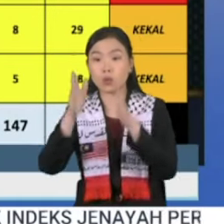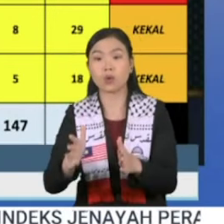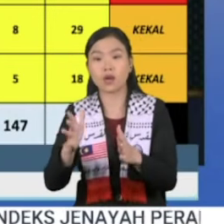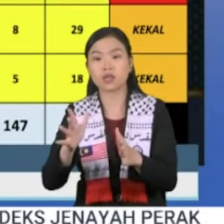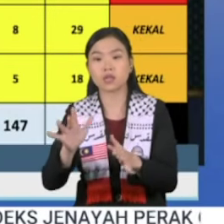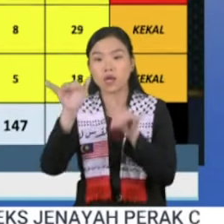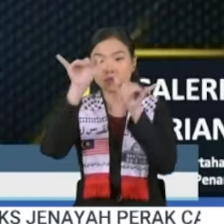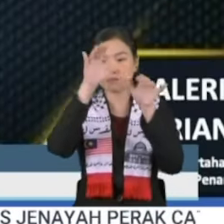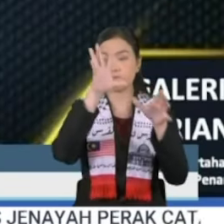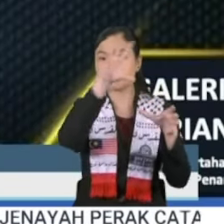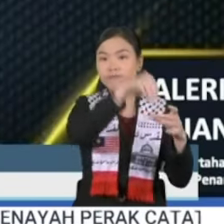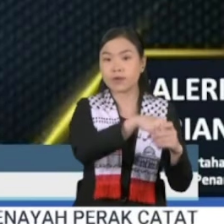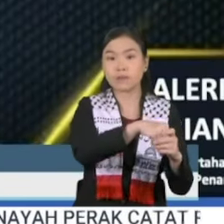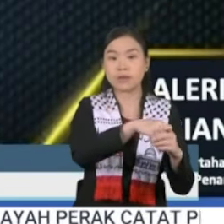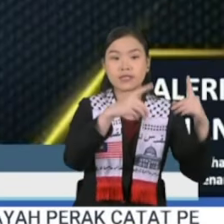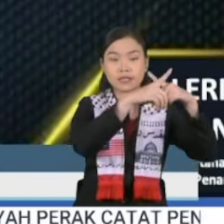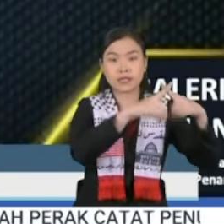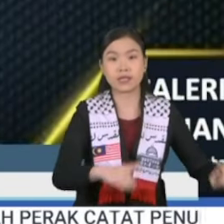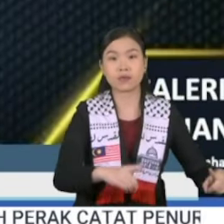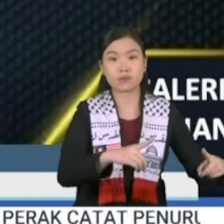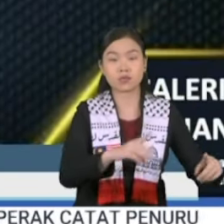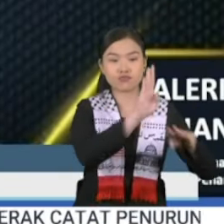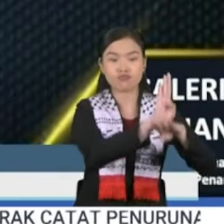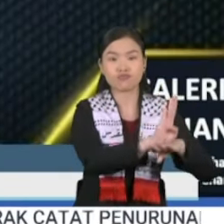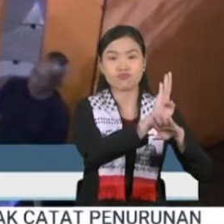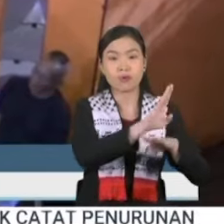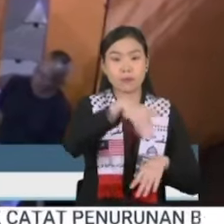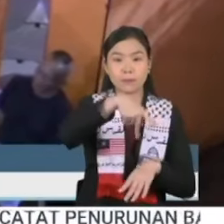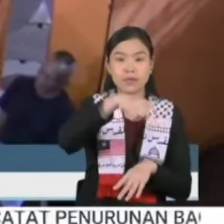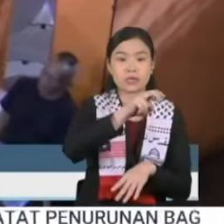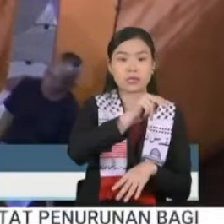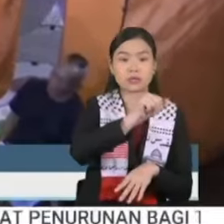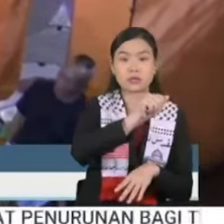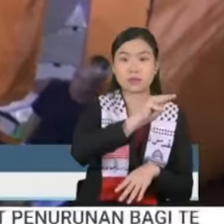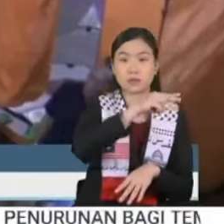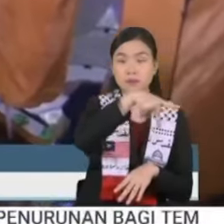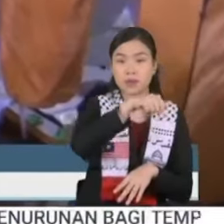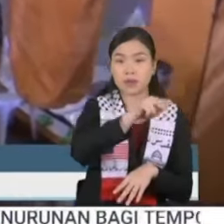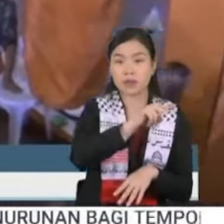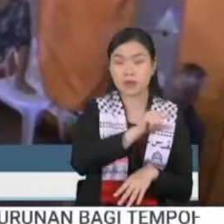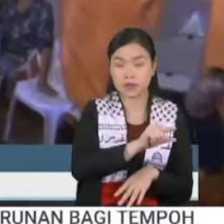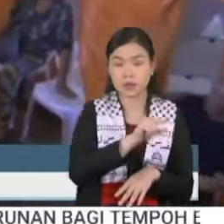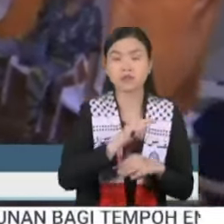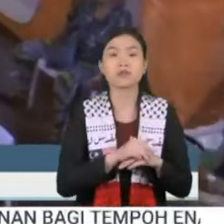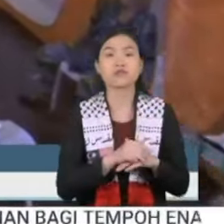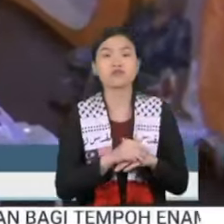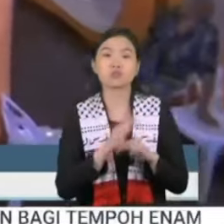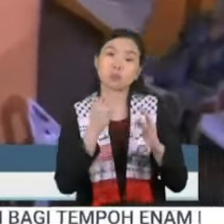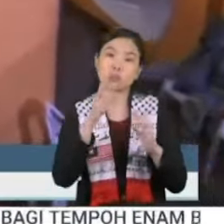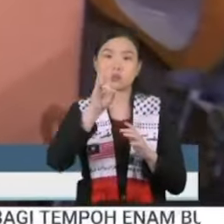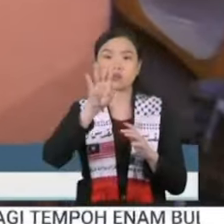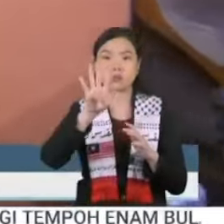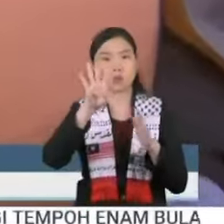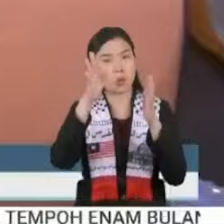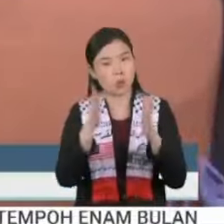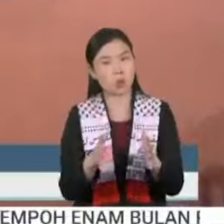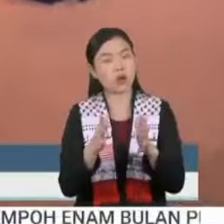ditempatkan di PPS Dewan Kebudayaan Penampang berbanding 274 orang daripada 92